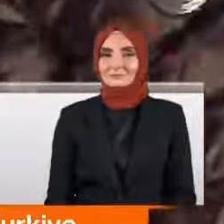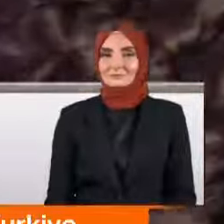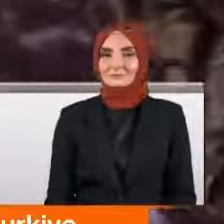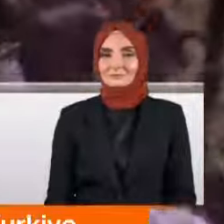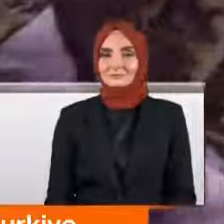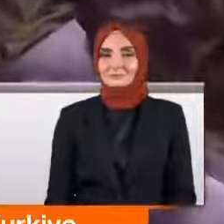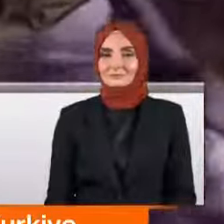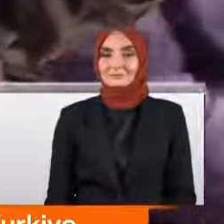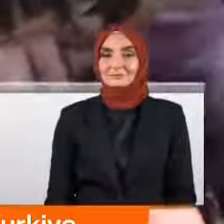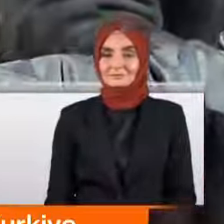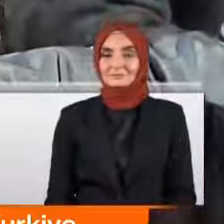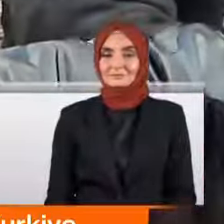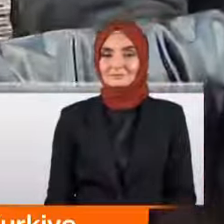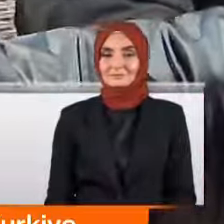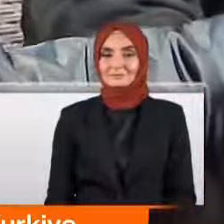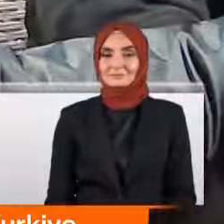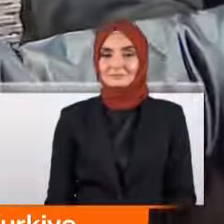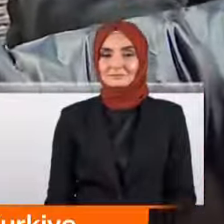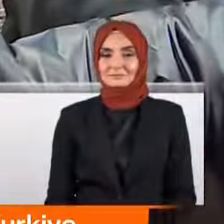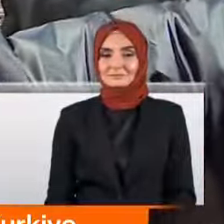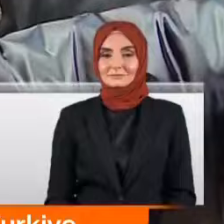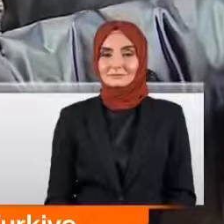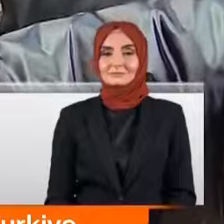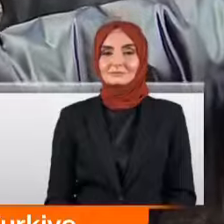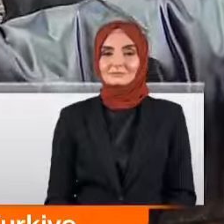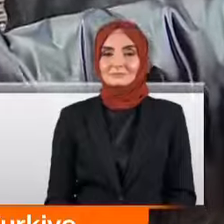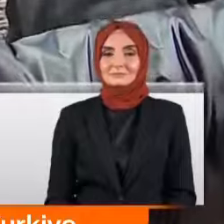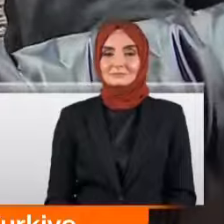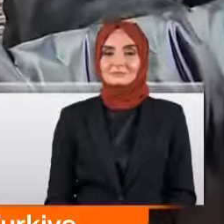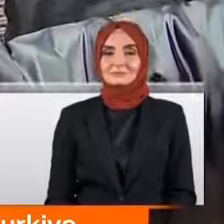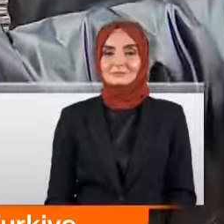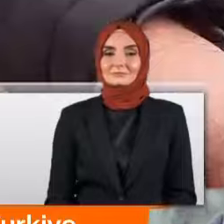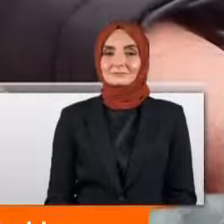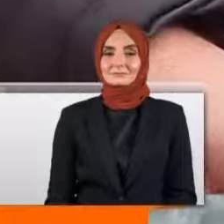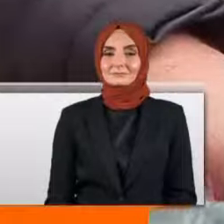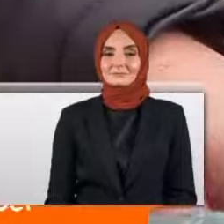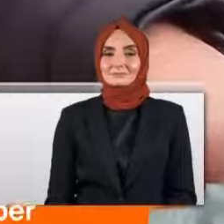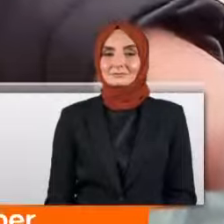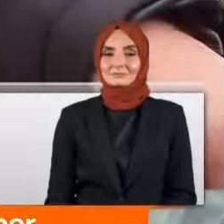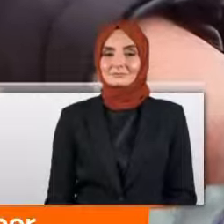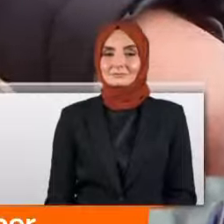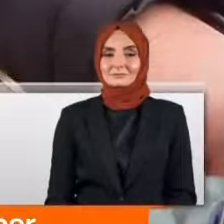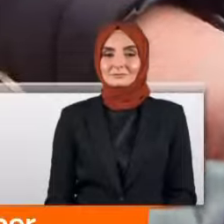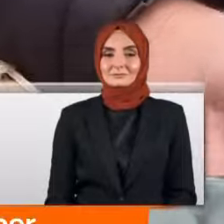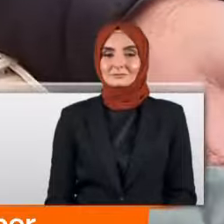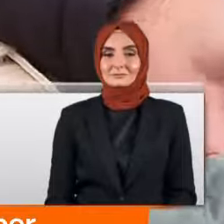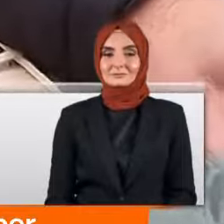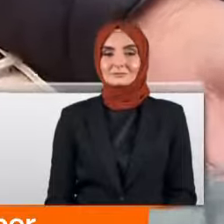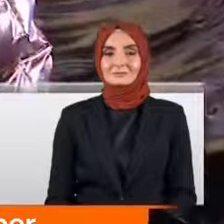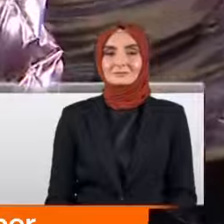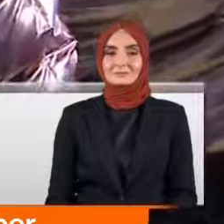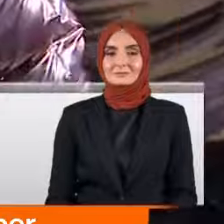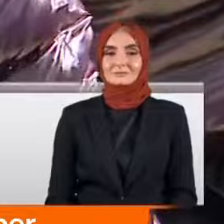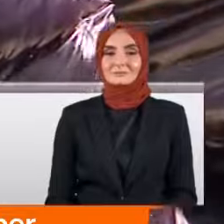Erik dalı gevrek midir? Çok gevrektir. Erik dalının üzerine çıktığın zaman çatada gider hemen. Çok naziktir biliyorsun. Bayanlar da nazik oluyor